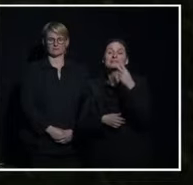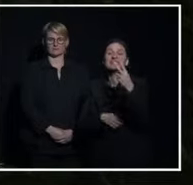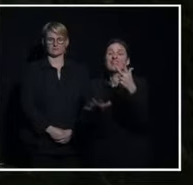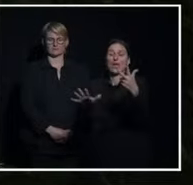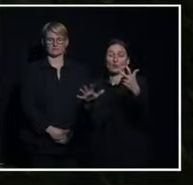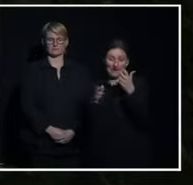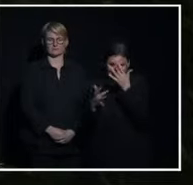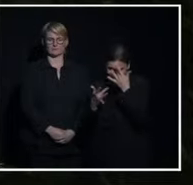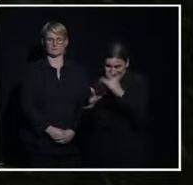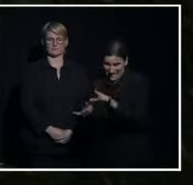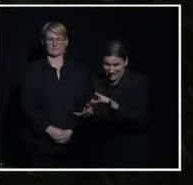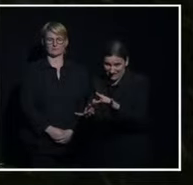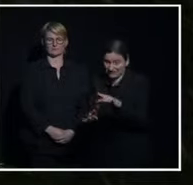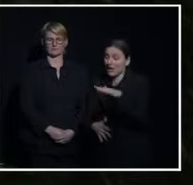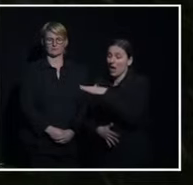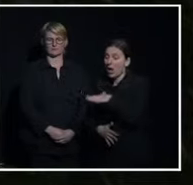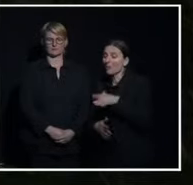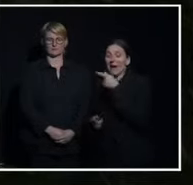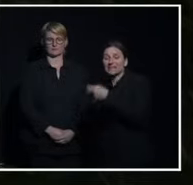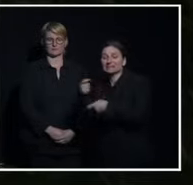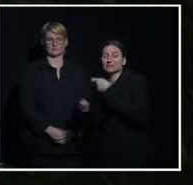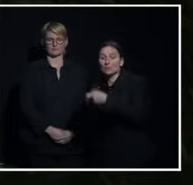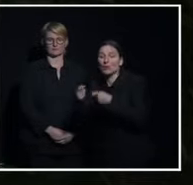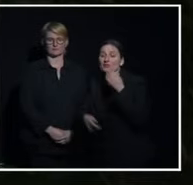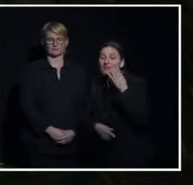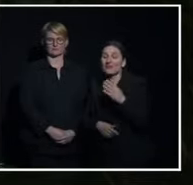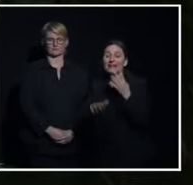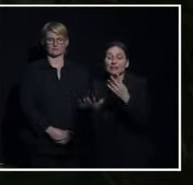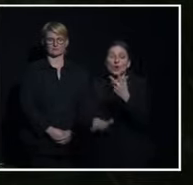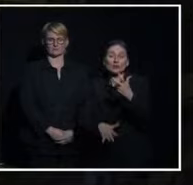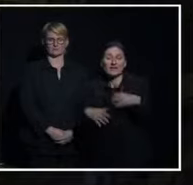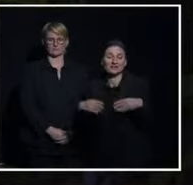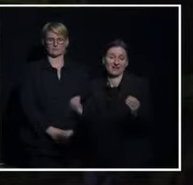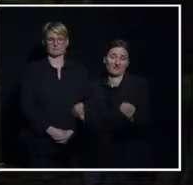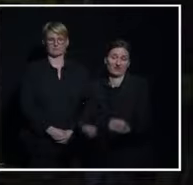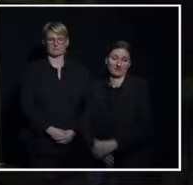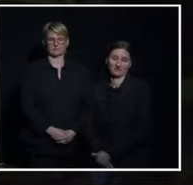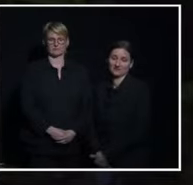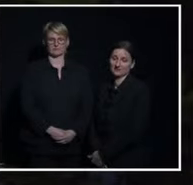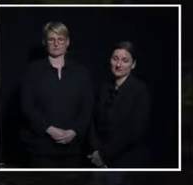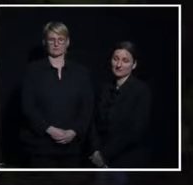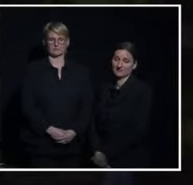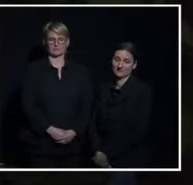anerkennt, obwohl die Massenmorde schon 1939 begonnen.